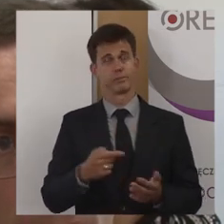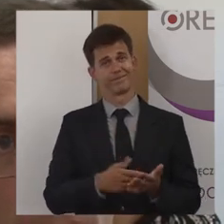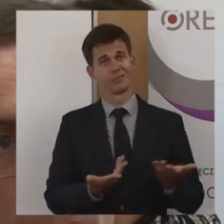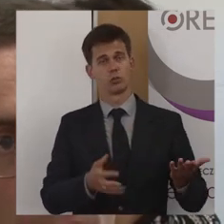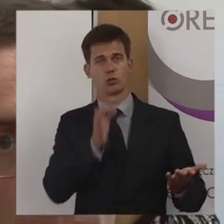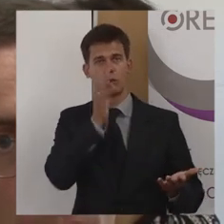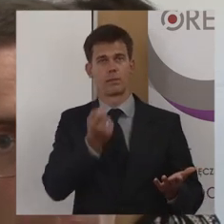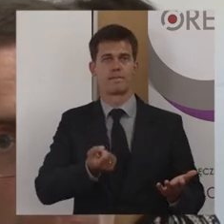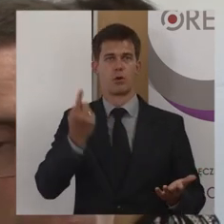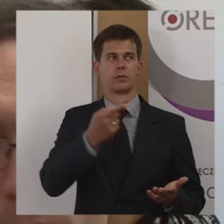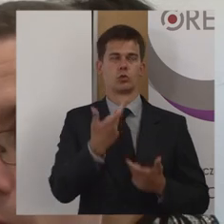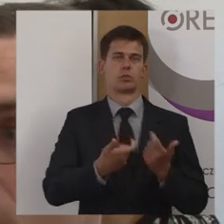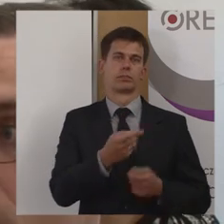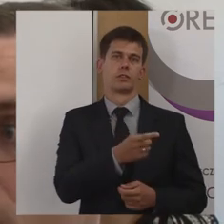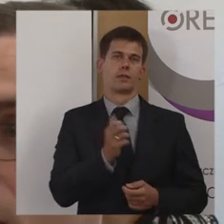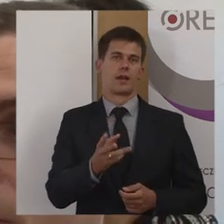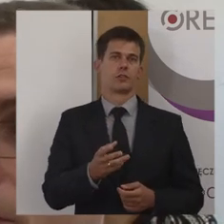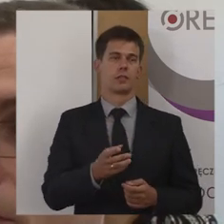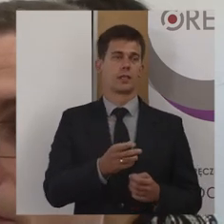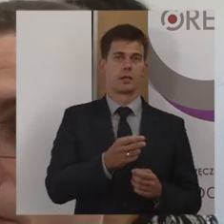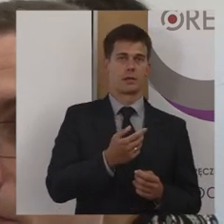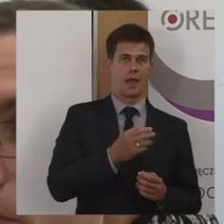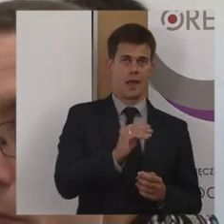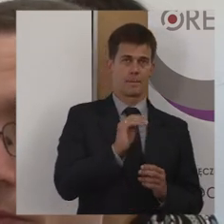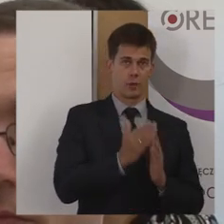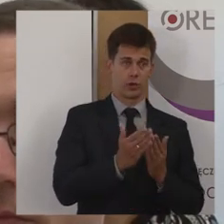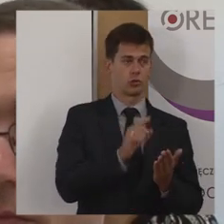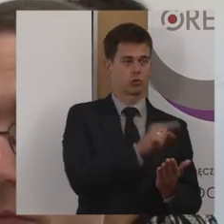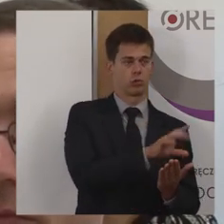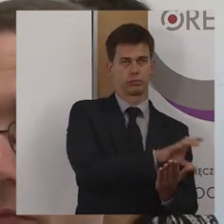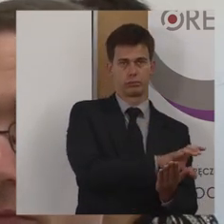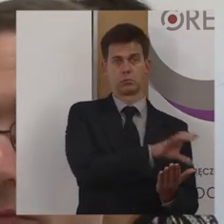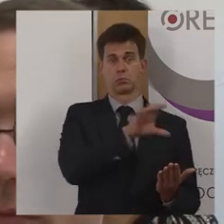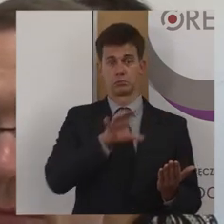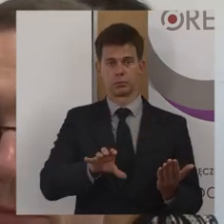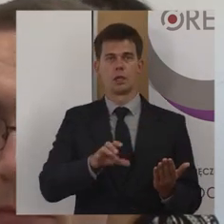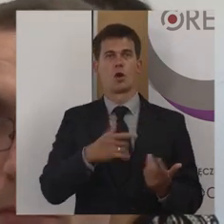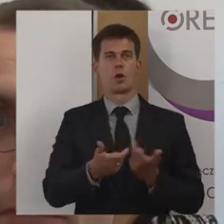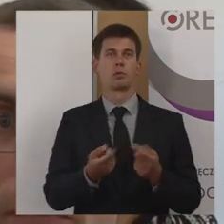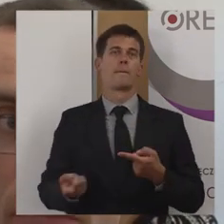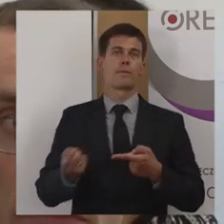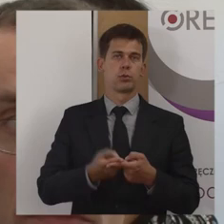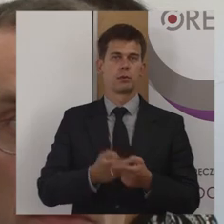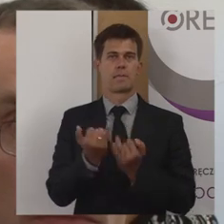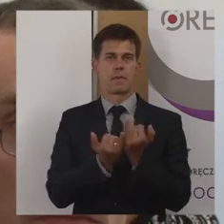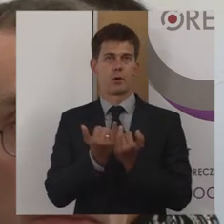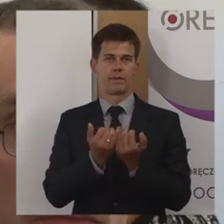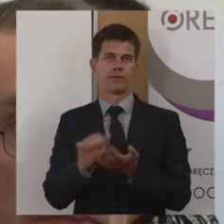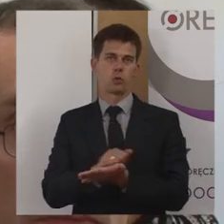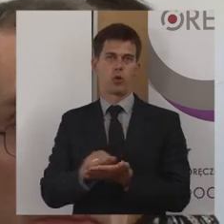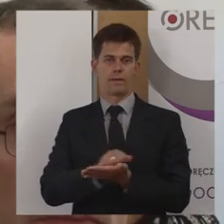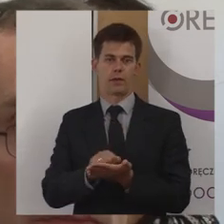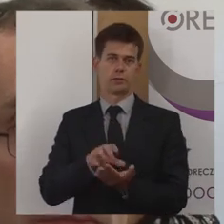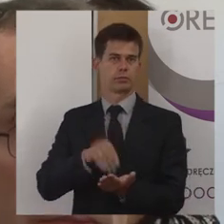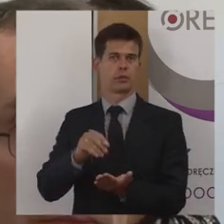wyposażony w te wszystkie rzeczy już na etapie tworzenia, a nie powinno to wyglądać w ten sposób, że my zrobimy podręcznik, a